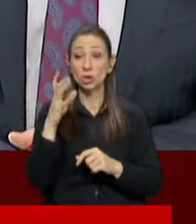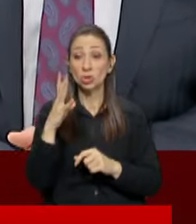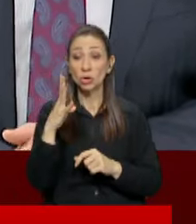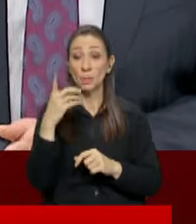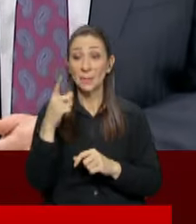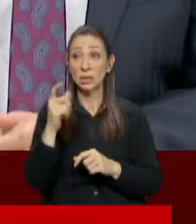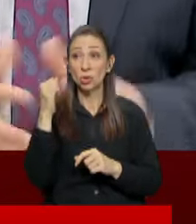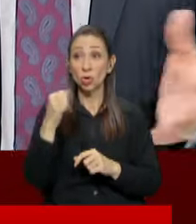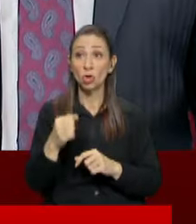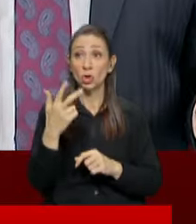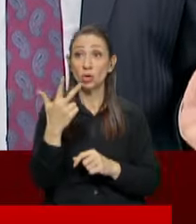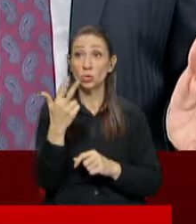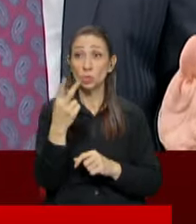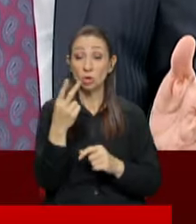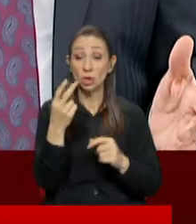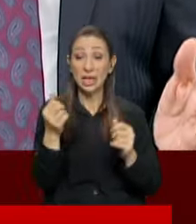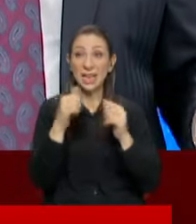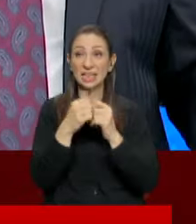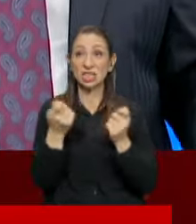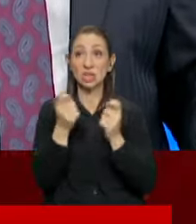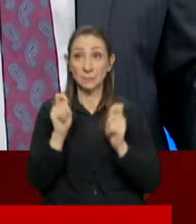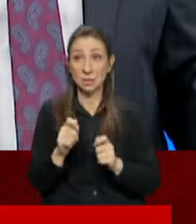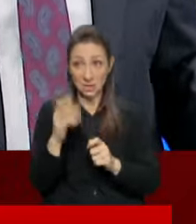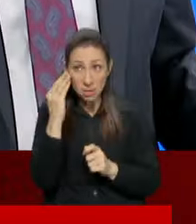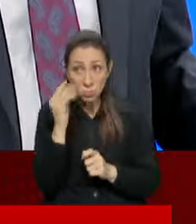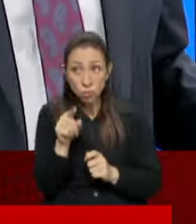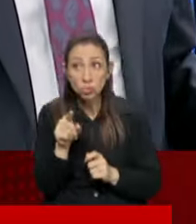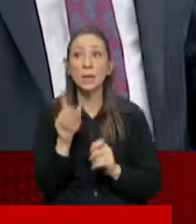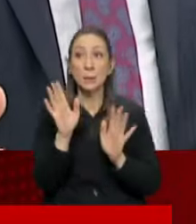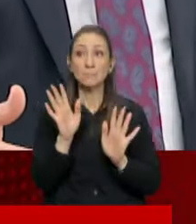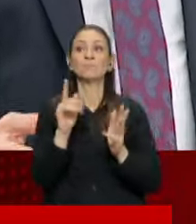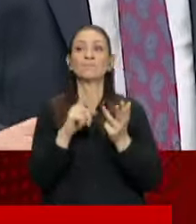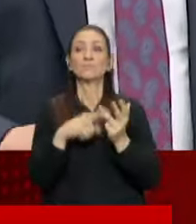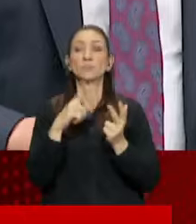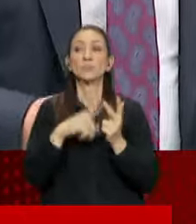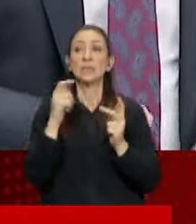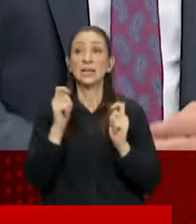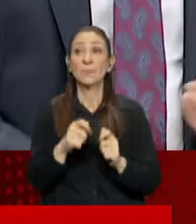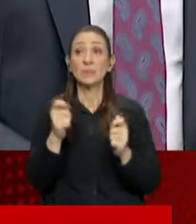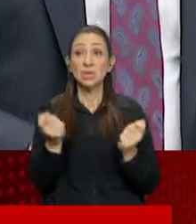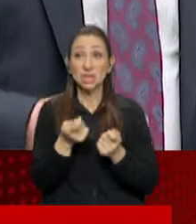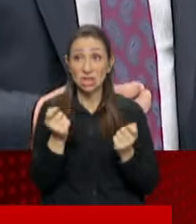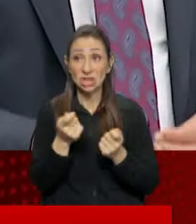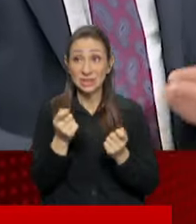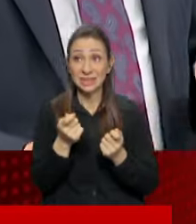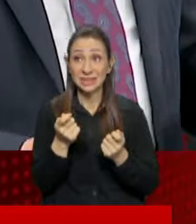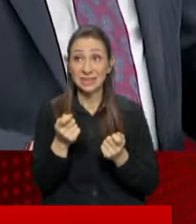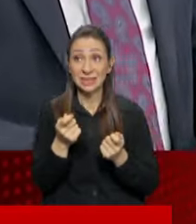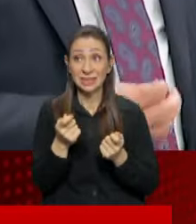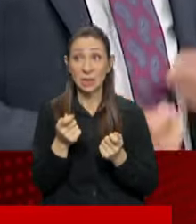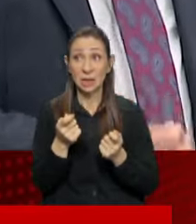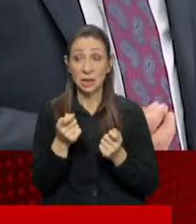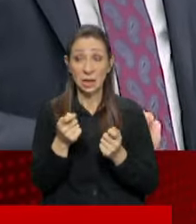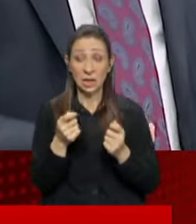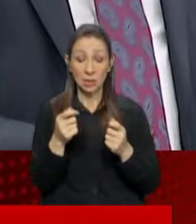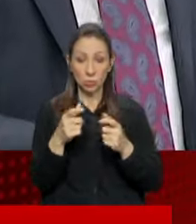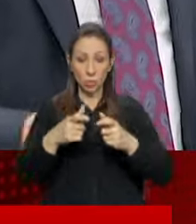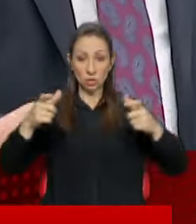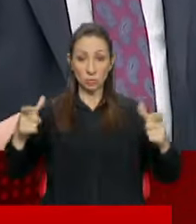asfalt döküldü. 3,5 kat iş yapmışız. Anlatabiliyor muyum? Evet. Bu hani yaptığımız işin boyutu